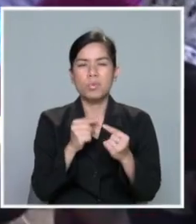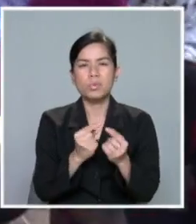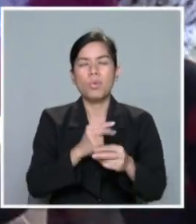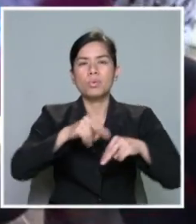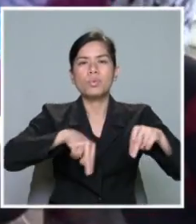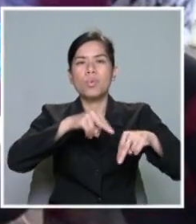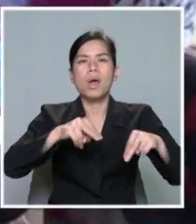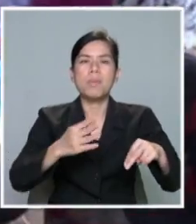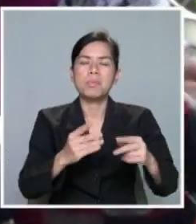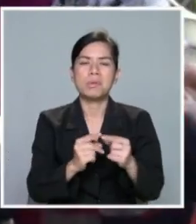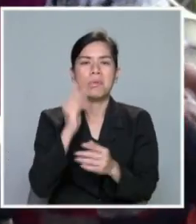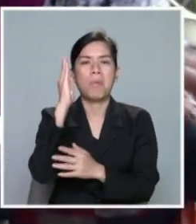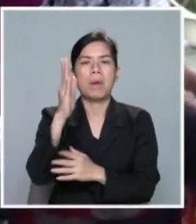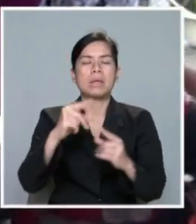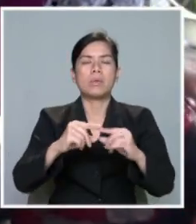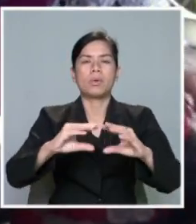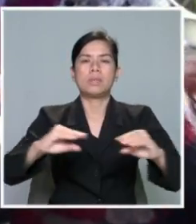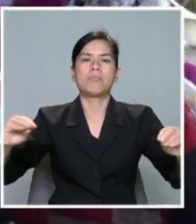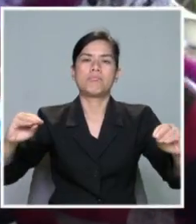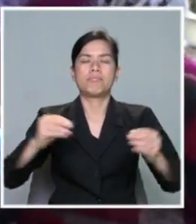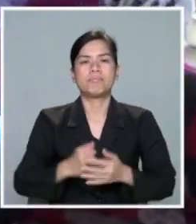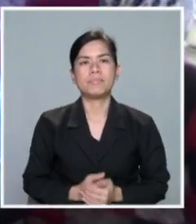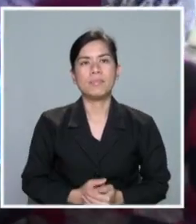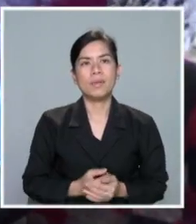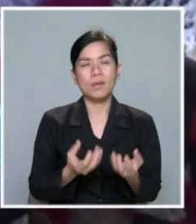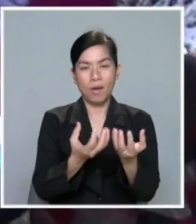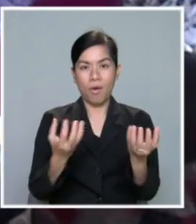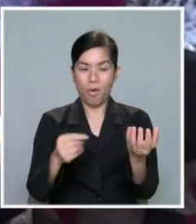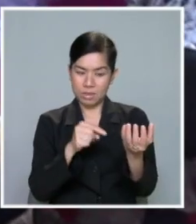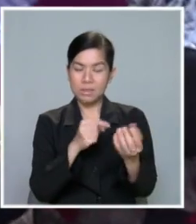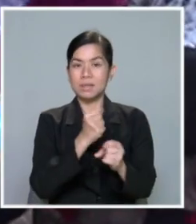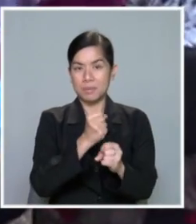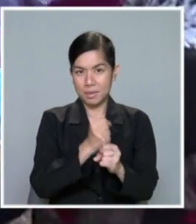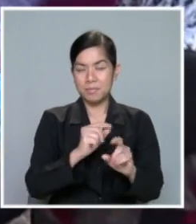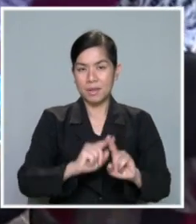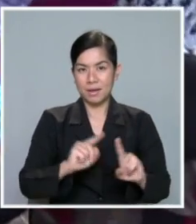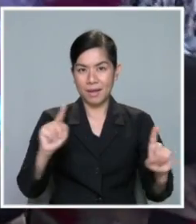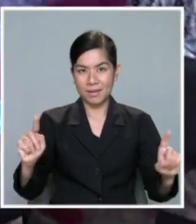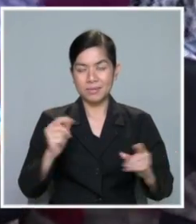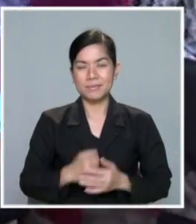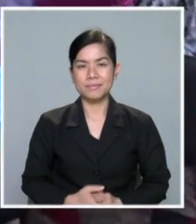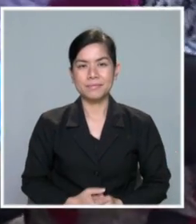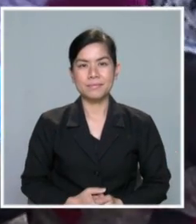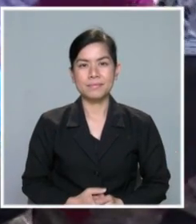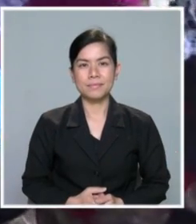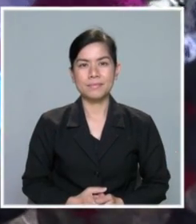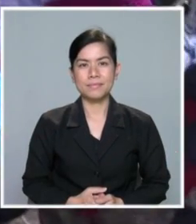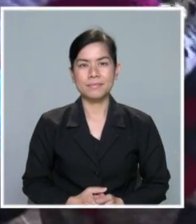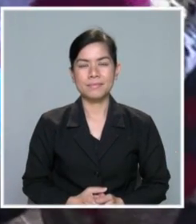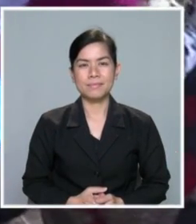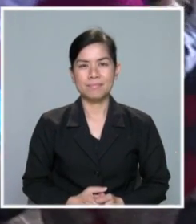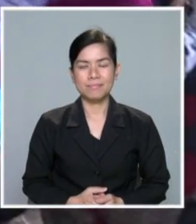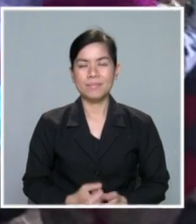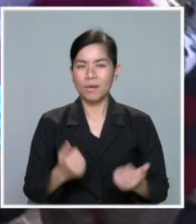เสียของที่นี่มันเครื่องปรุงมันไม่เหมือนกันนะอ่านะคะมันไม่เหมือนกันแบบคนคน